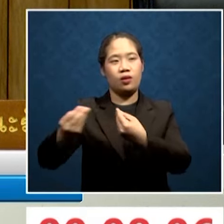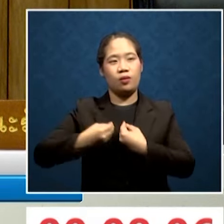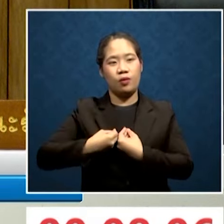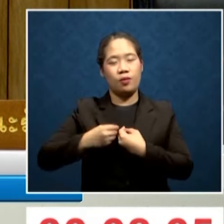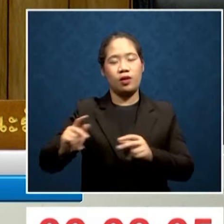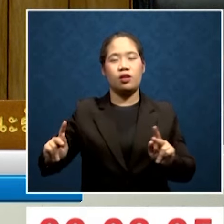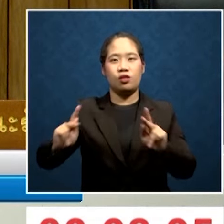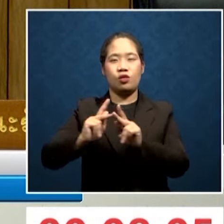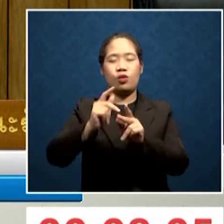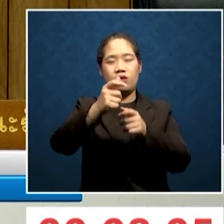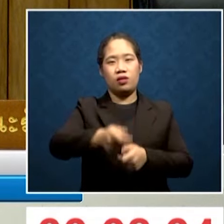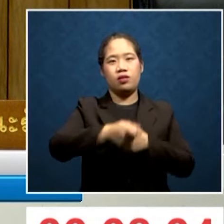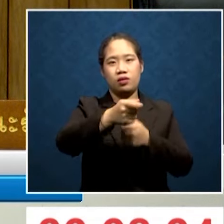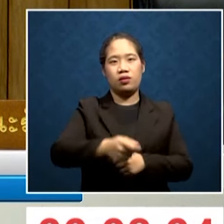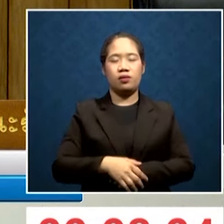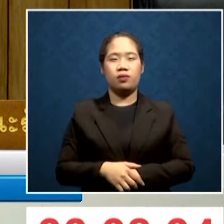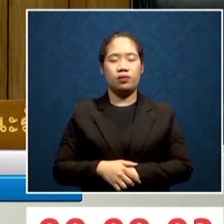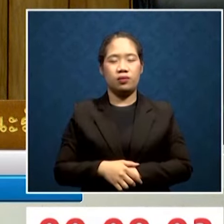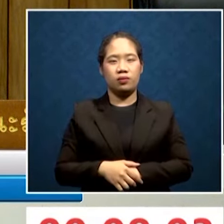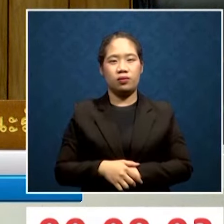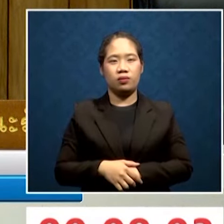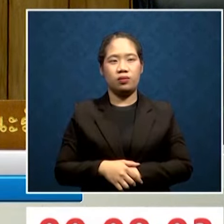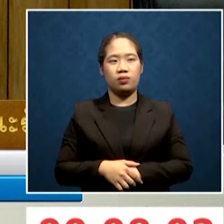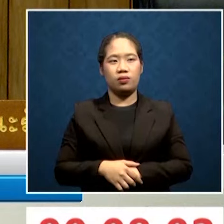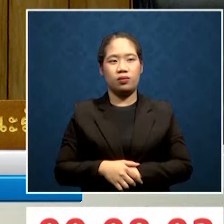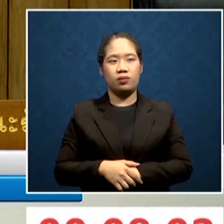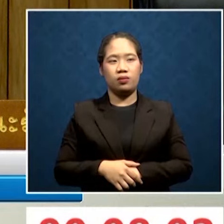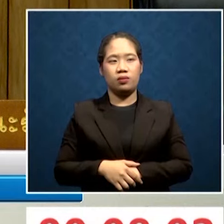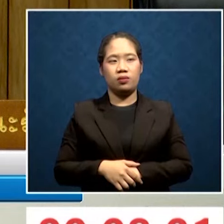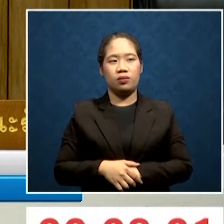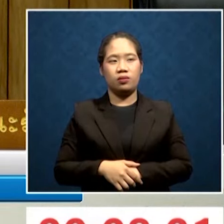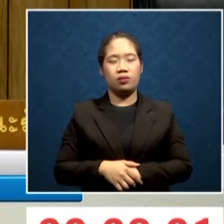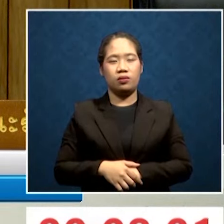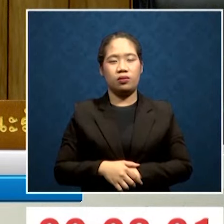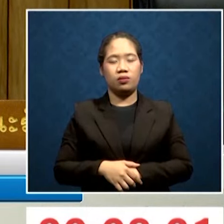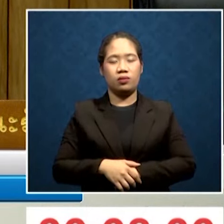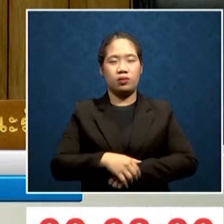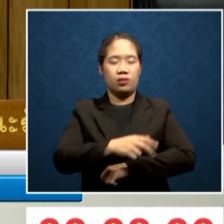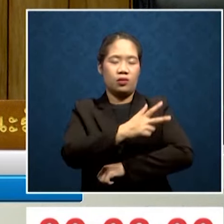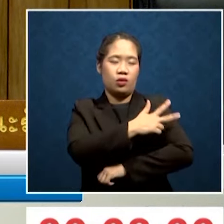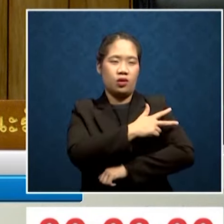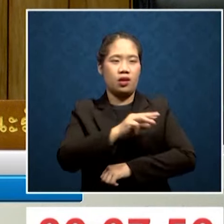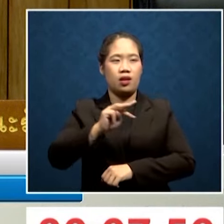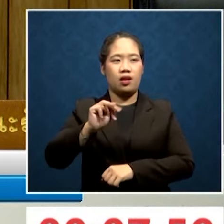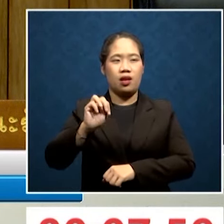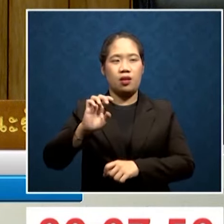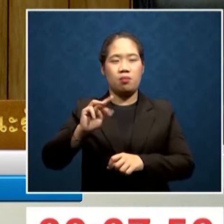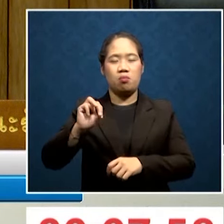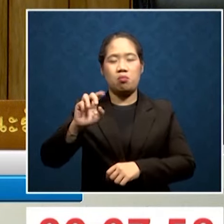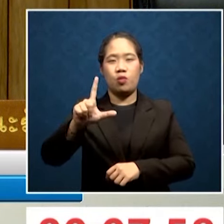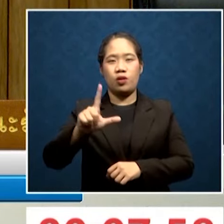ว่าการกระทรวงเกษตรและสหกรณ์คือท่านศาสตราจารย์ดร.นฤมลพิญโยสินวั